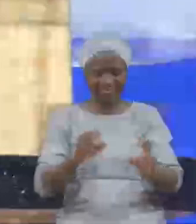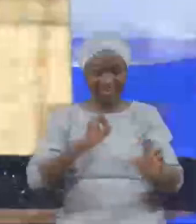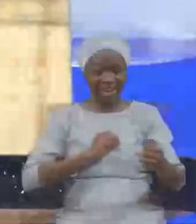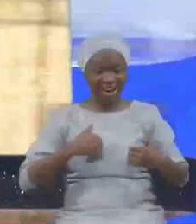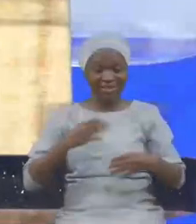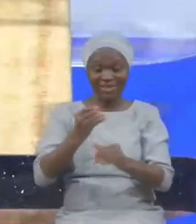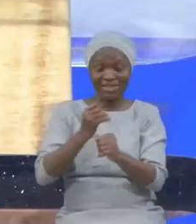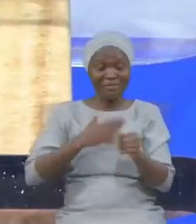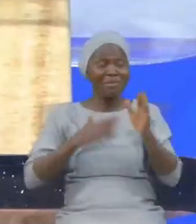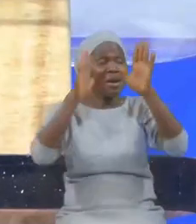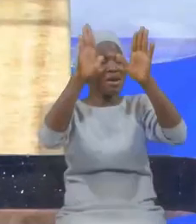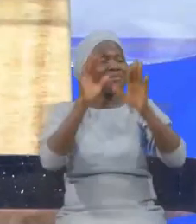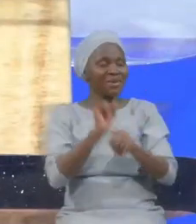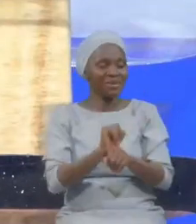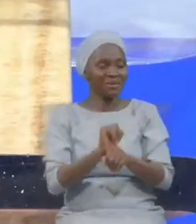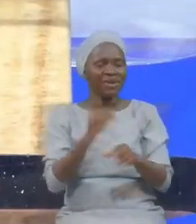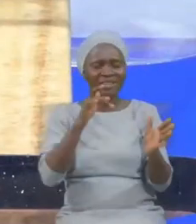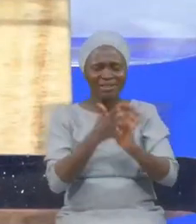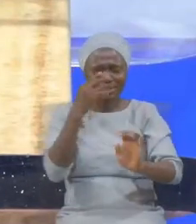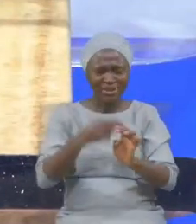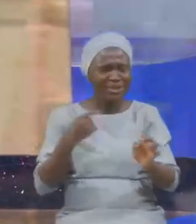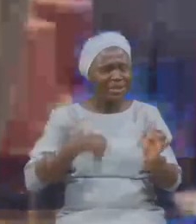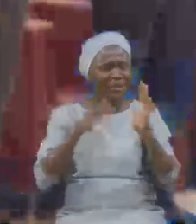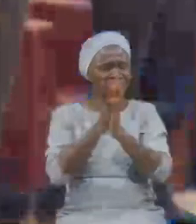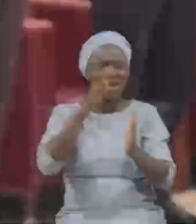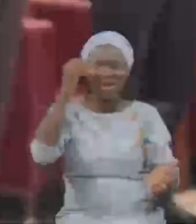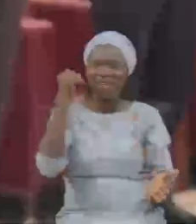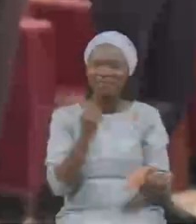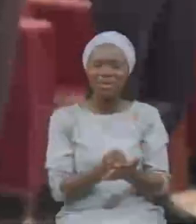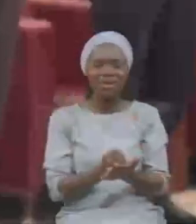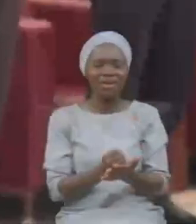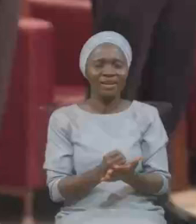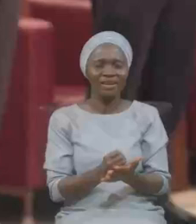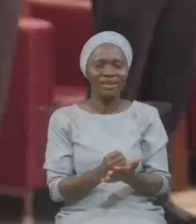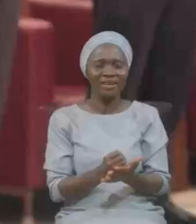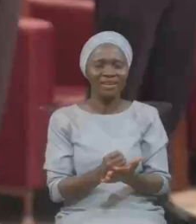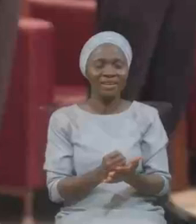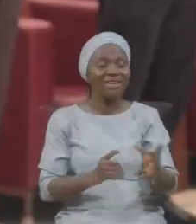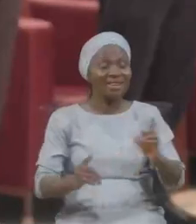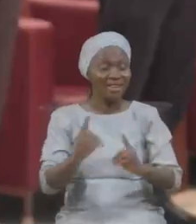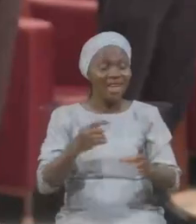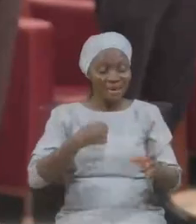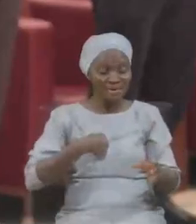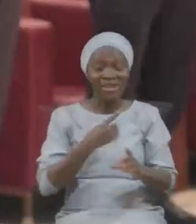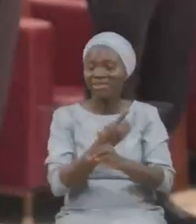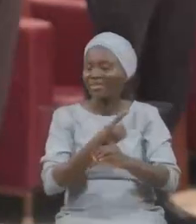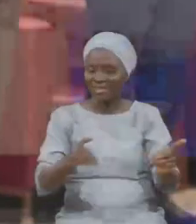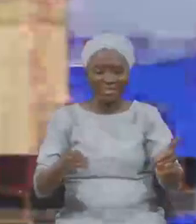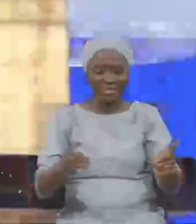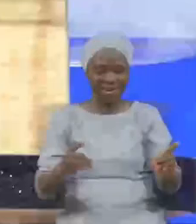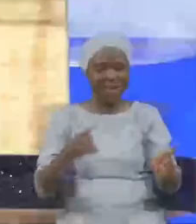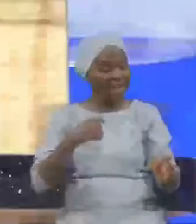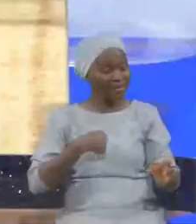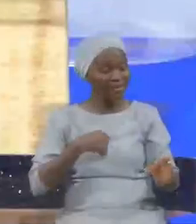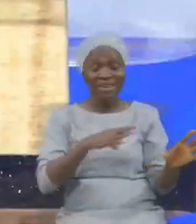J'ai reçu mon miracle. Au nom de Jésus, nous prions. Je suis délivré.